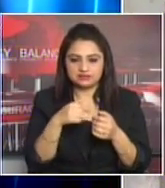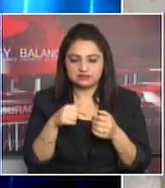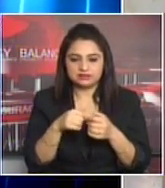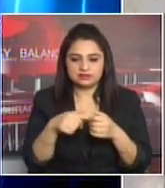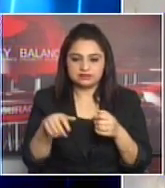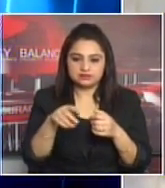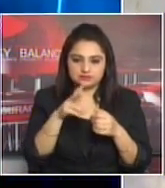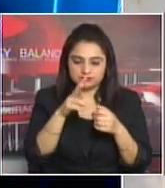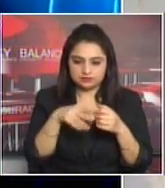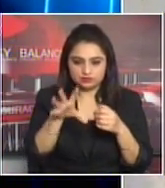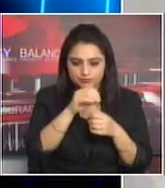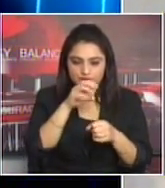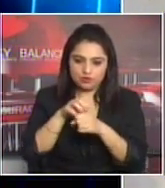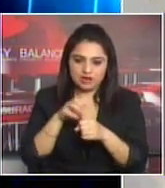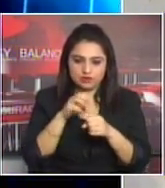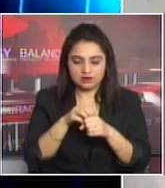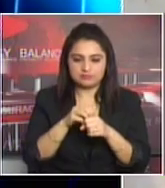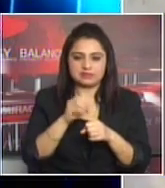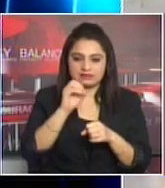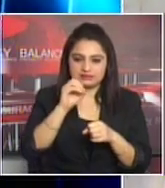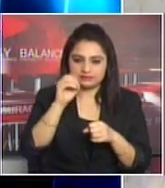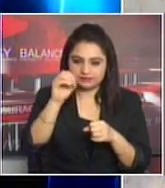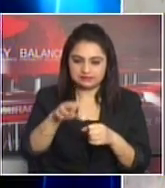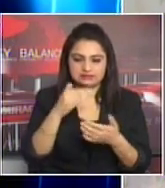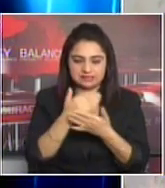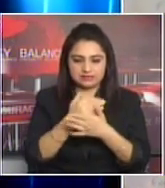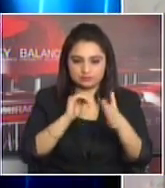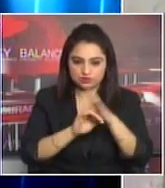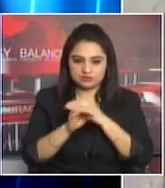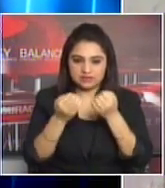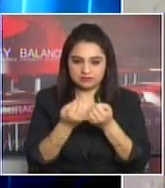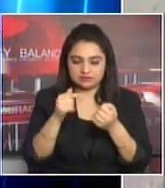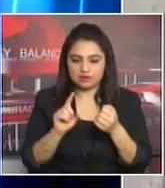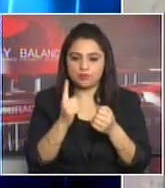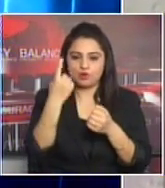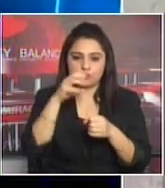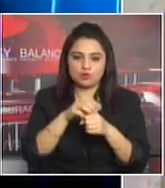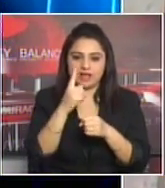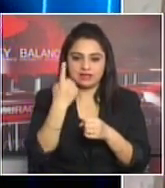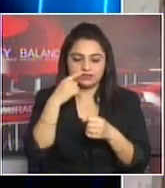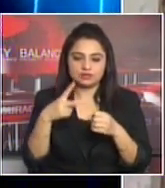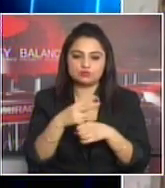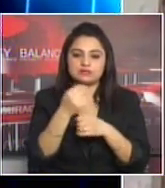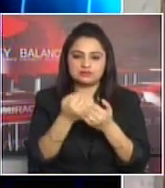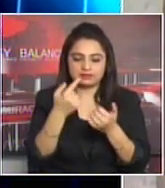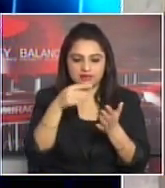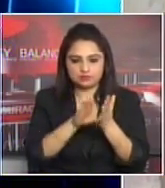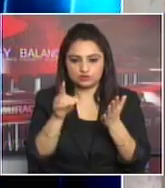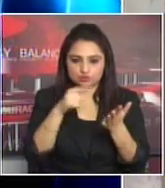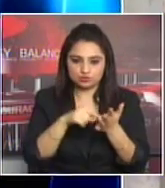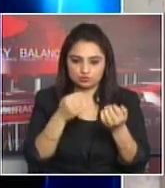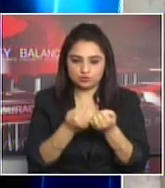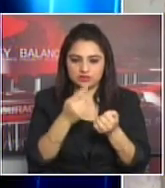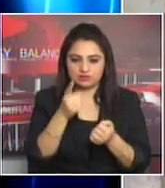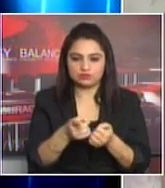जस्तापाता वितरण कार्यक्रम चाहिँ सञ्चालन गर्न गएका छौँ। आज पहिलोचोटि वडा नम्बर 1 देखि उद्घाटन गरेर यहाँदेखि सुरु गऱ्यो भने 19 वडामा वितरण